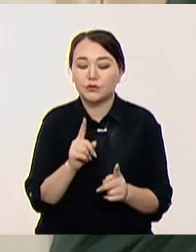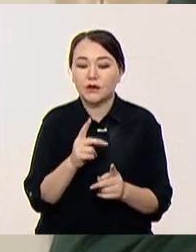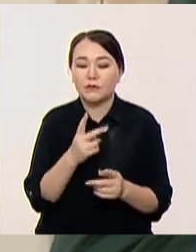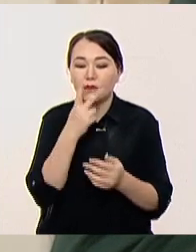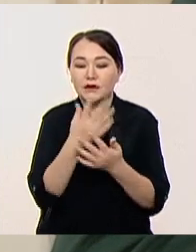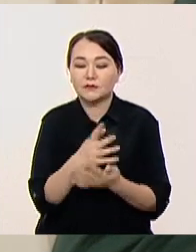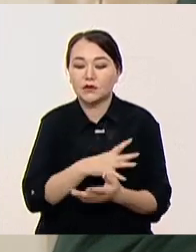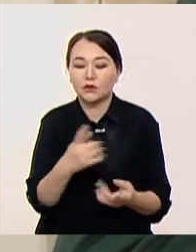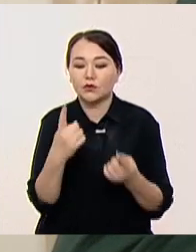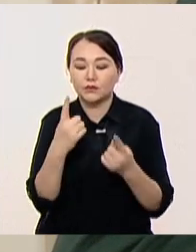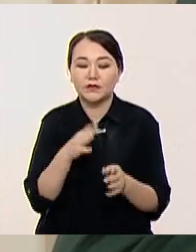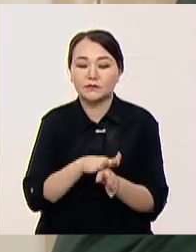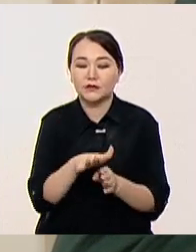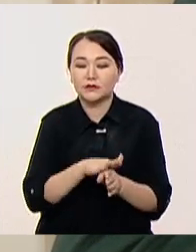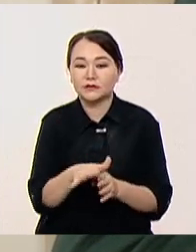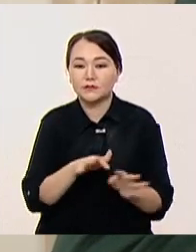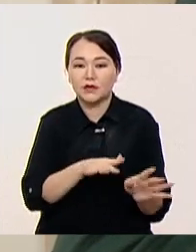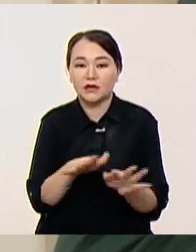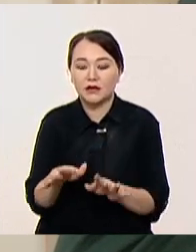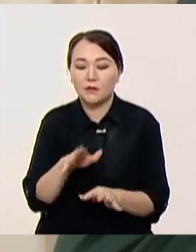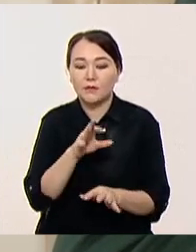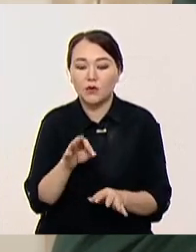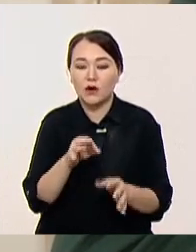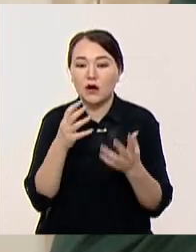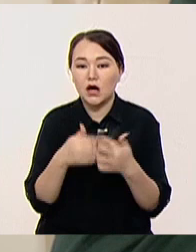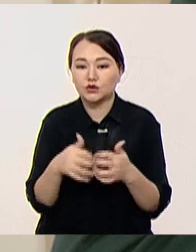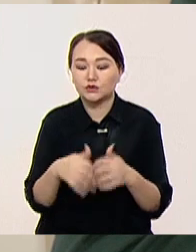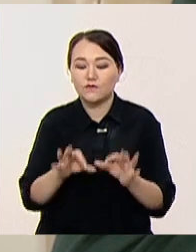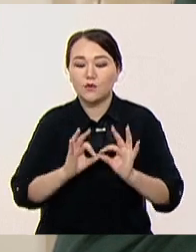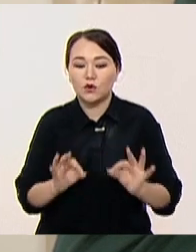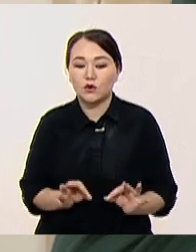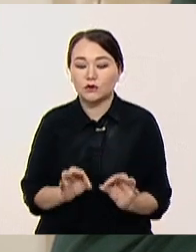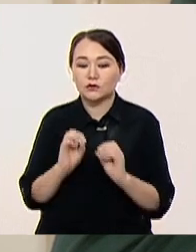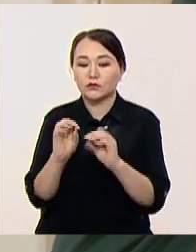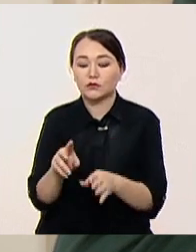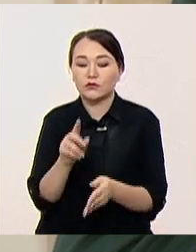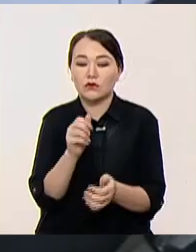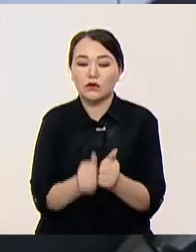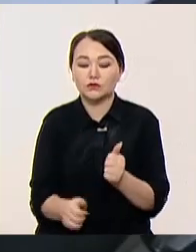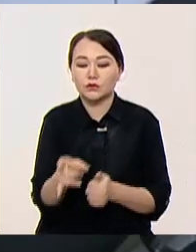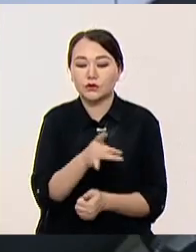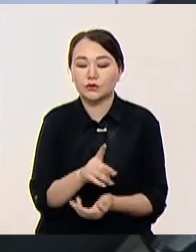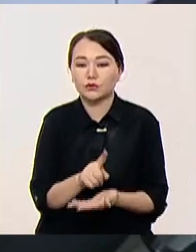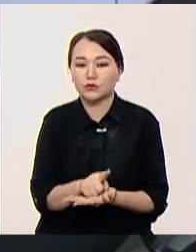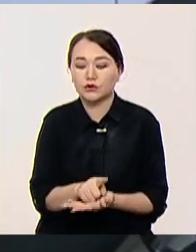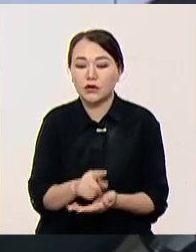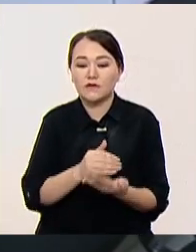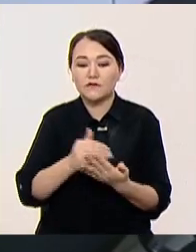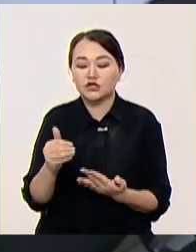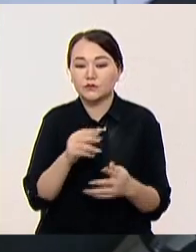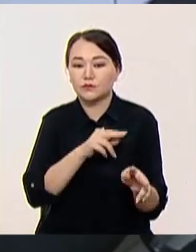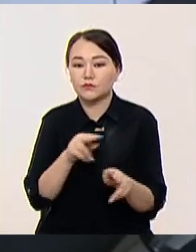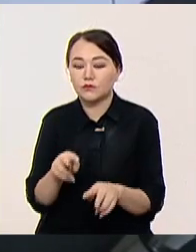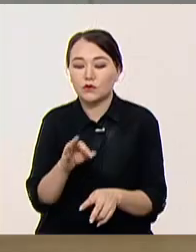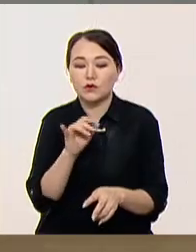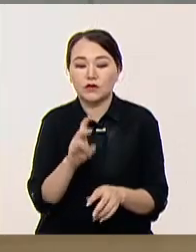по крупным исполнительным производствам, по делам, отчет в прокуратуру по каждому району. Высшим надзорным органам